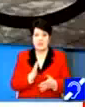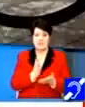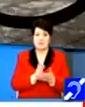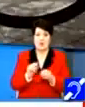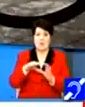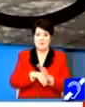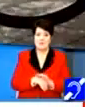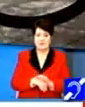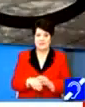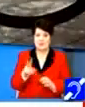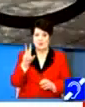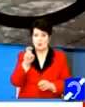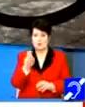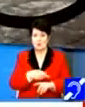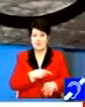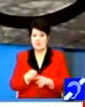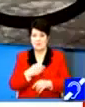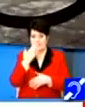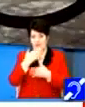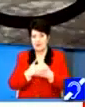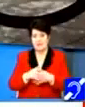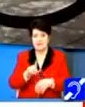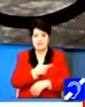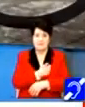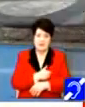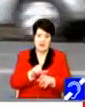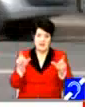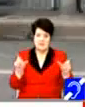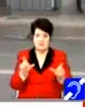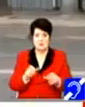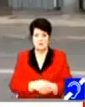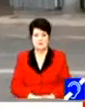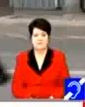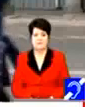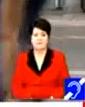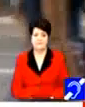la o distanță de cel puțin 200 de metri de școli sau spitale.